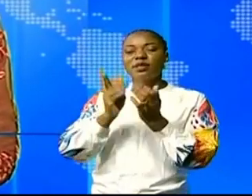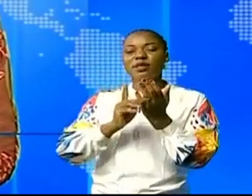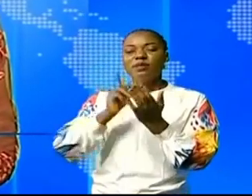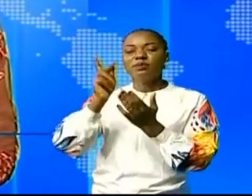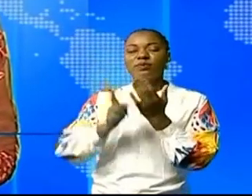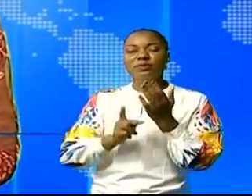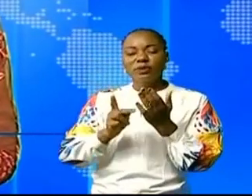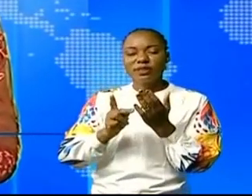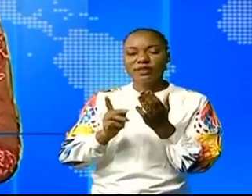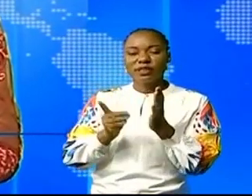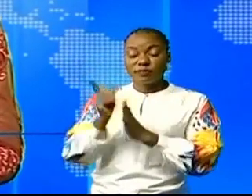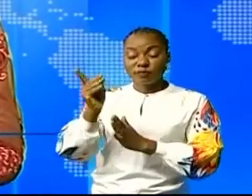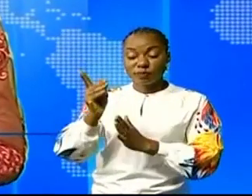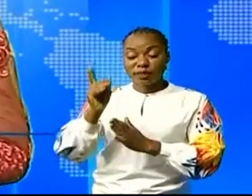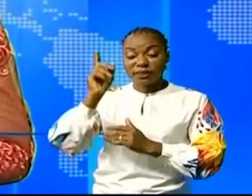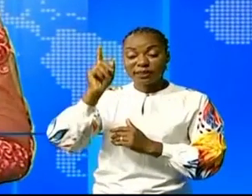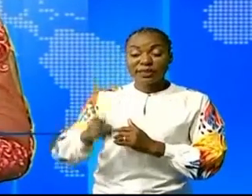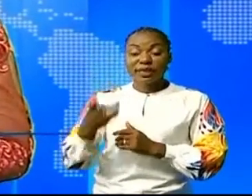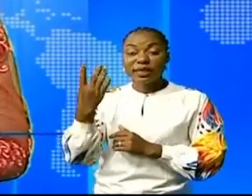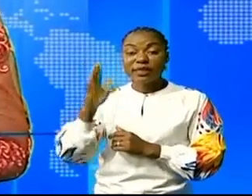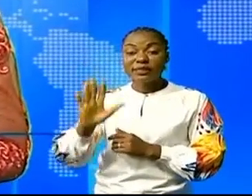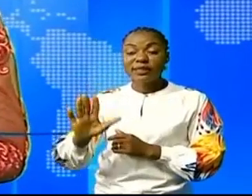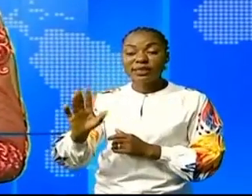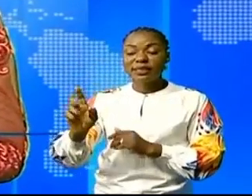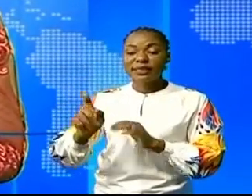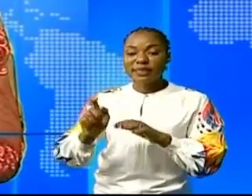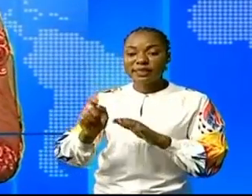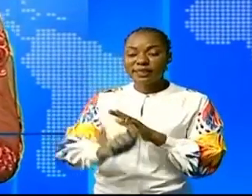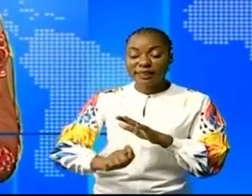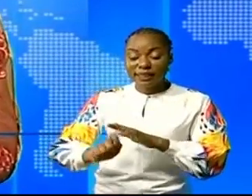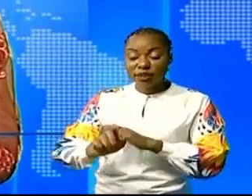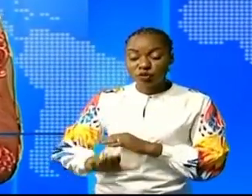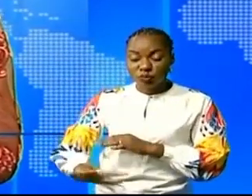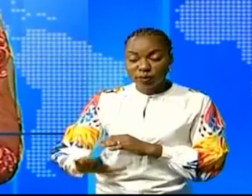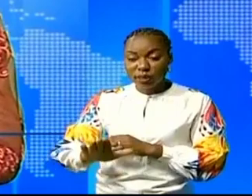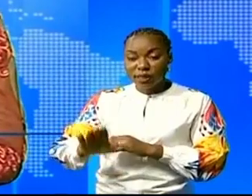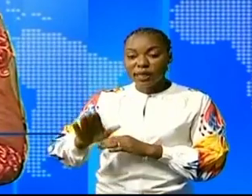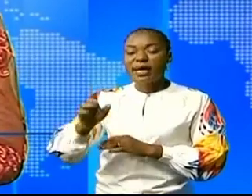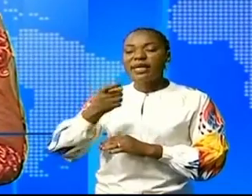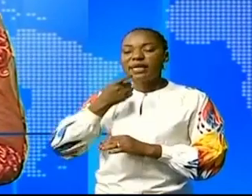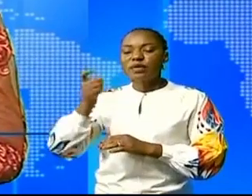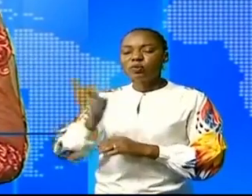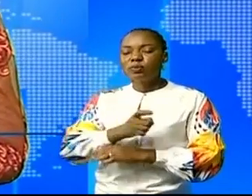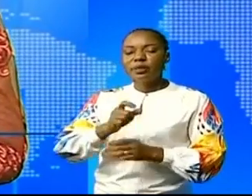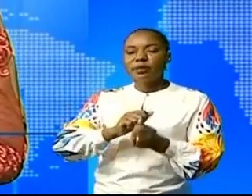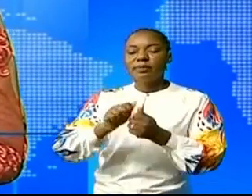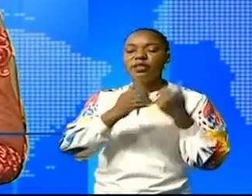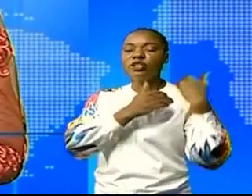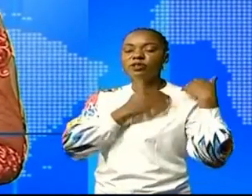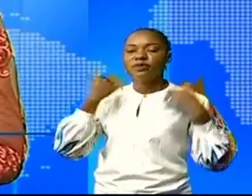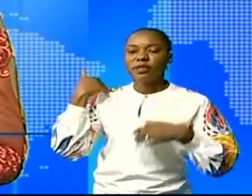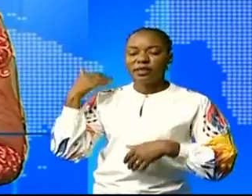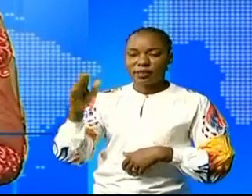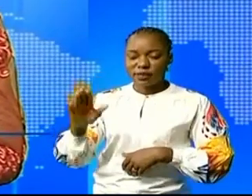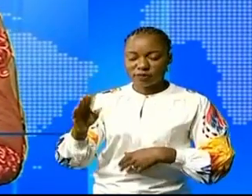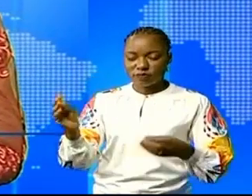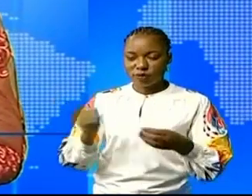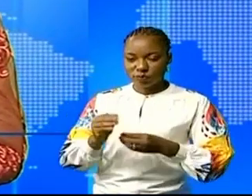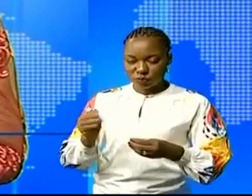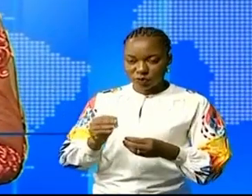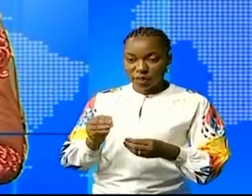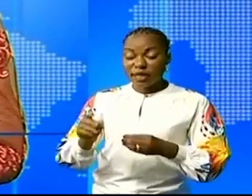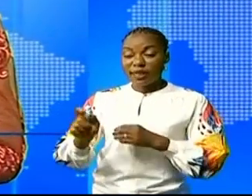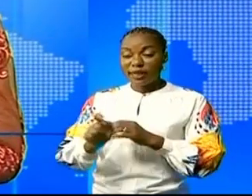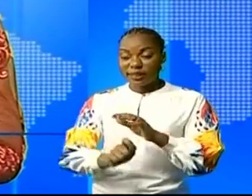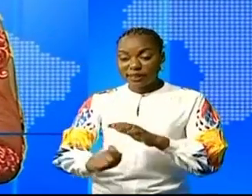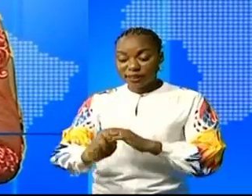aux 145 territoires initiés par le chef de l'État Félix-Antoine Tshisekedi Tshilombo. Le territoire de Malemba-Nkoulou